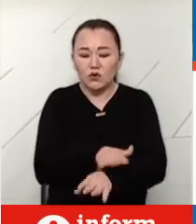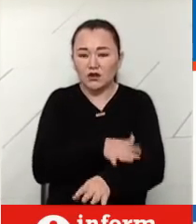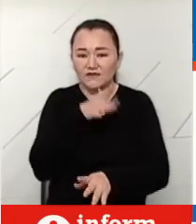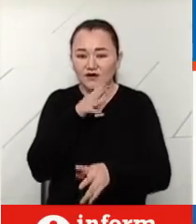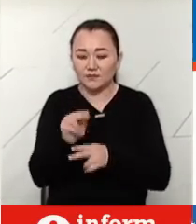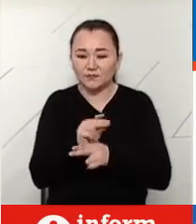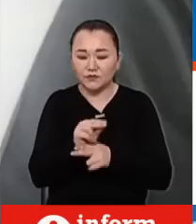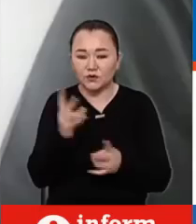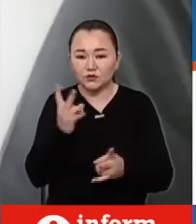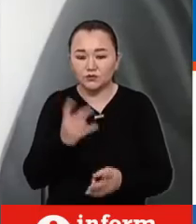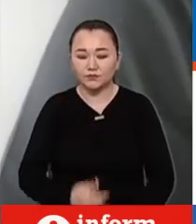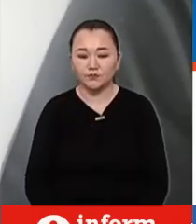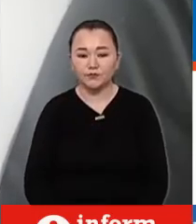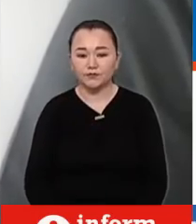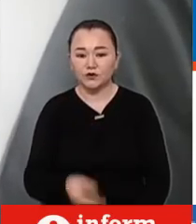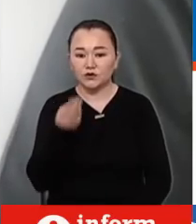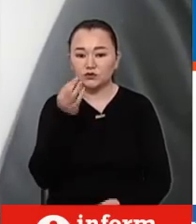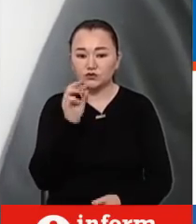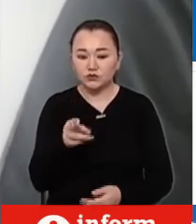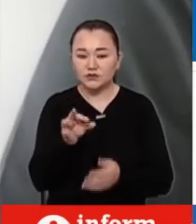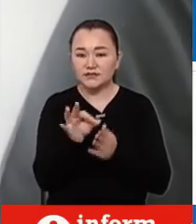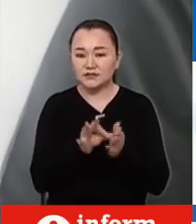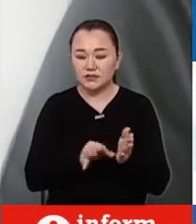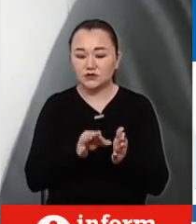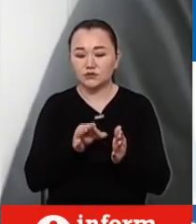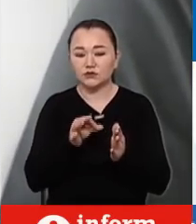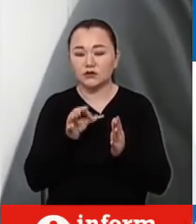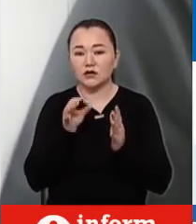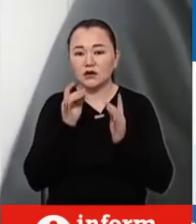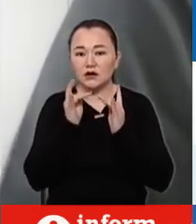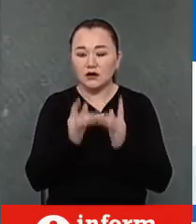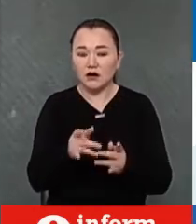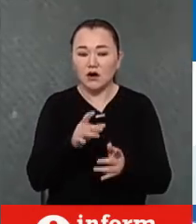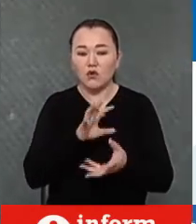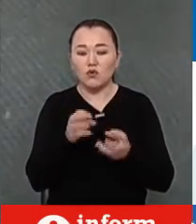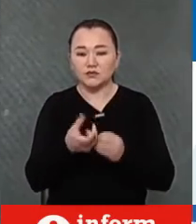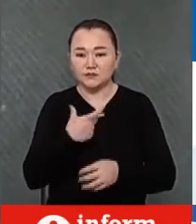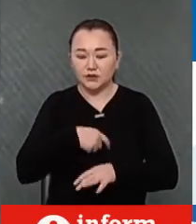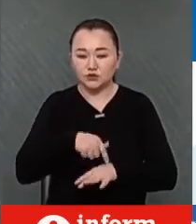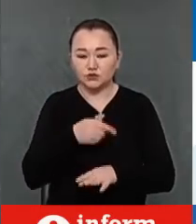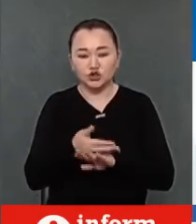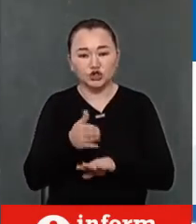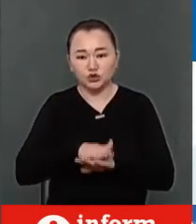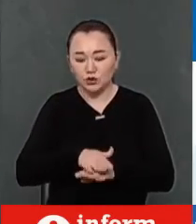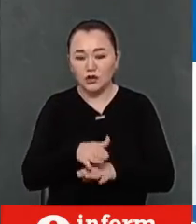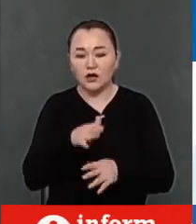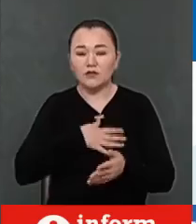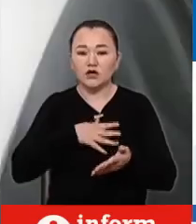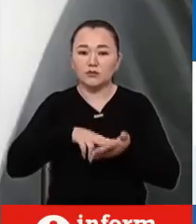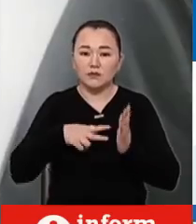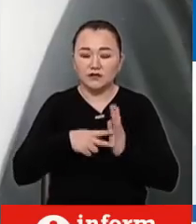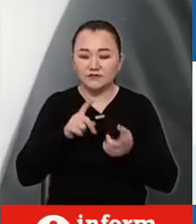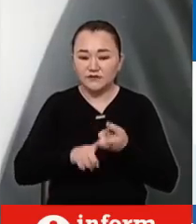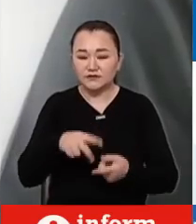ем керек. Шок диагнозымен шұғыл түрде ауруханаға түсті. Келген кезде жалпы жағдайы ауыр. Жалпы біздің жоспарымыз